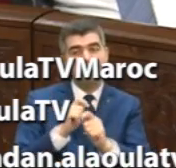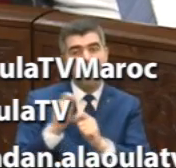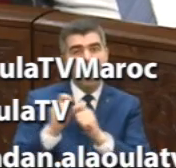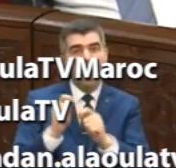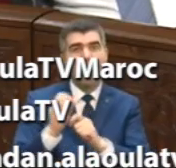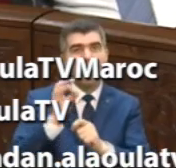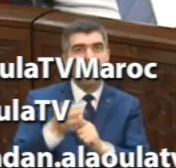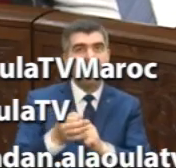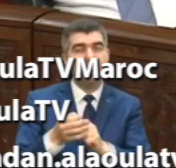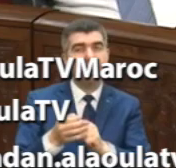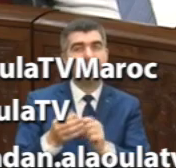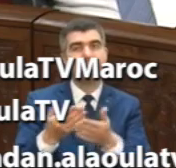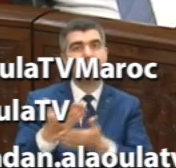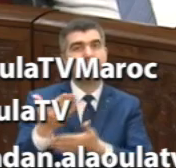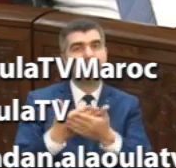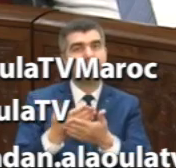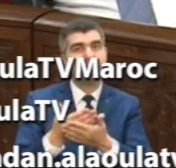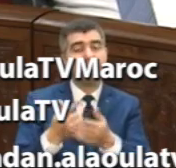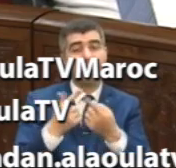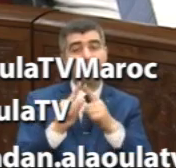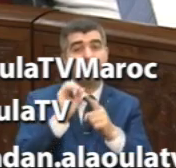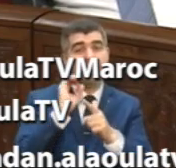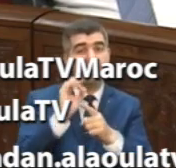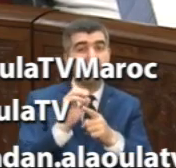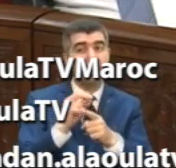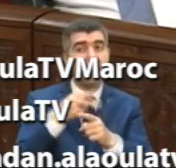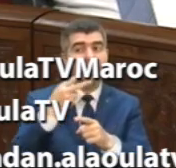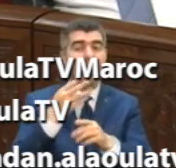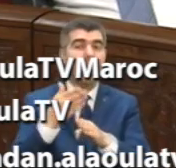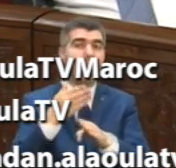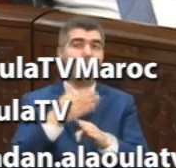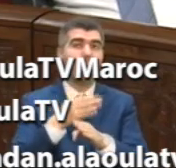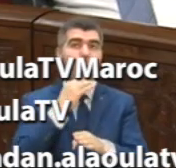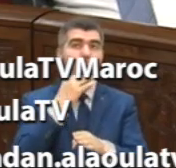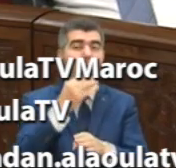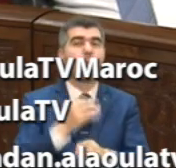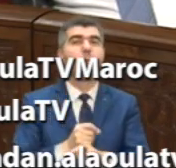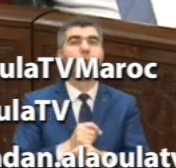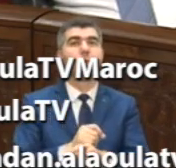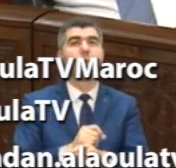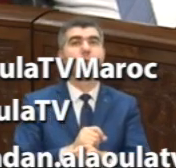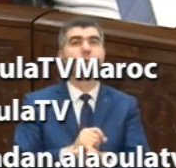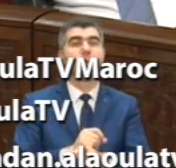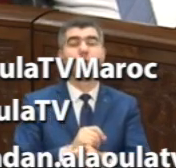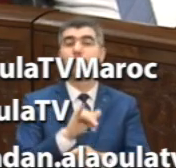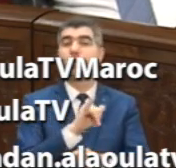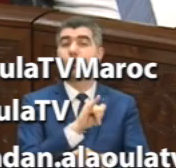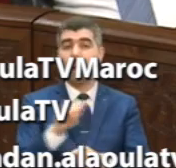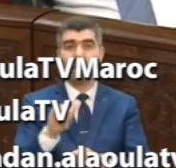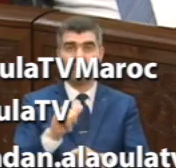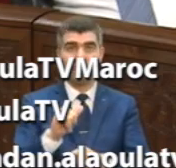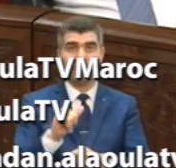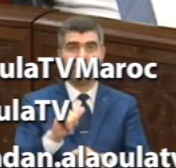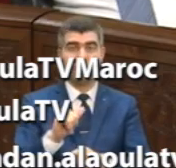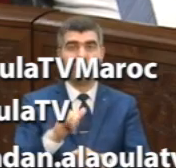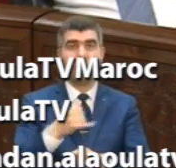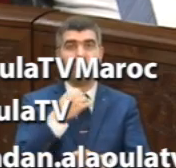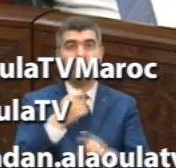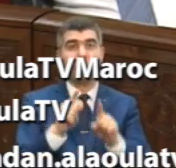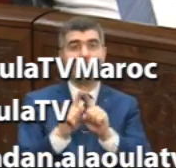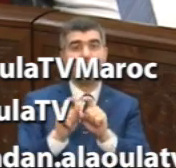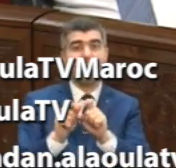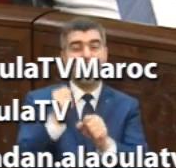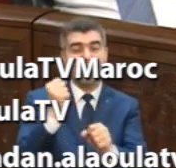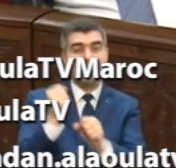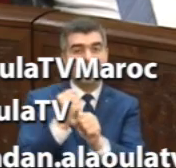مازال في ذاك المساكن، لانه اعتبارا لهذا الشيء اللي تكلمت عليه انت السيد النائب، لانه بالفعل لا يمكن ان نقبل انه فئه اللي